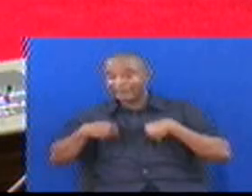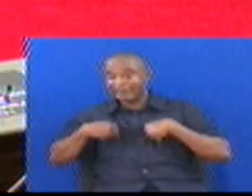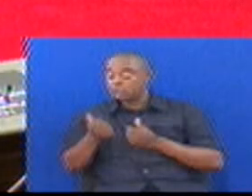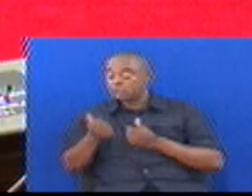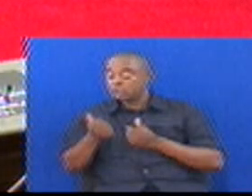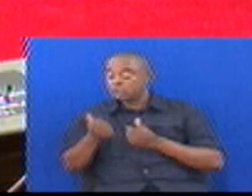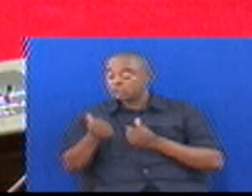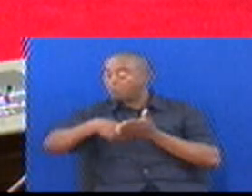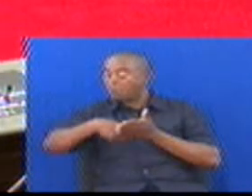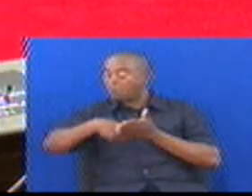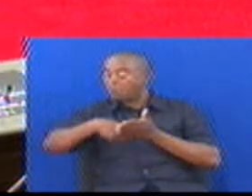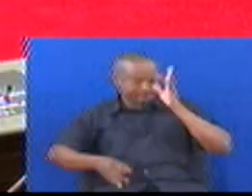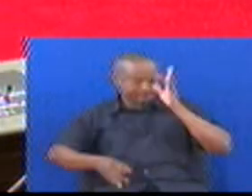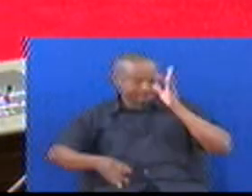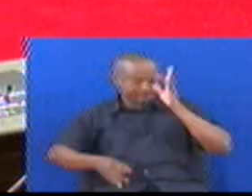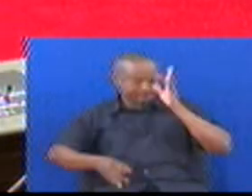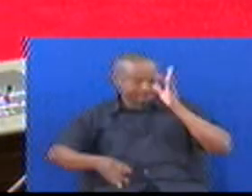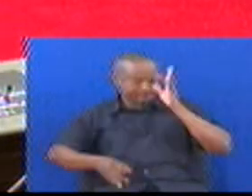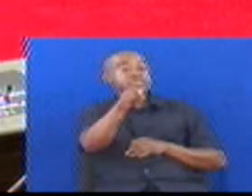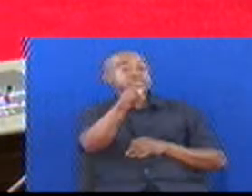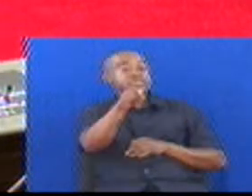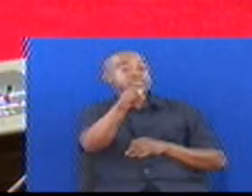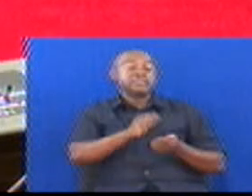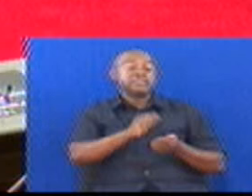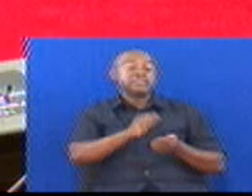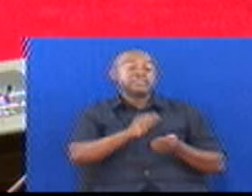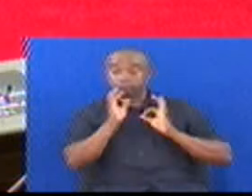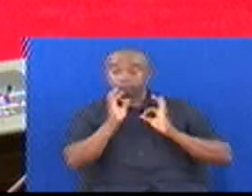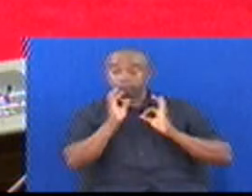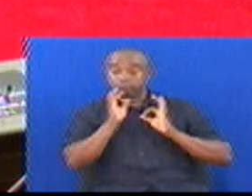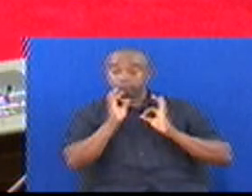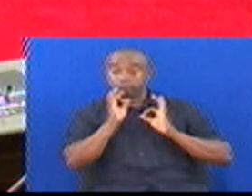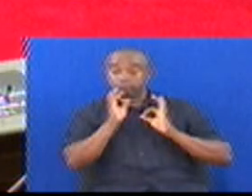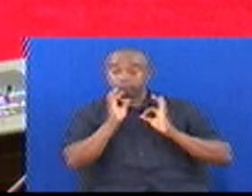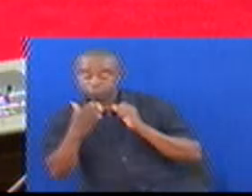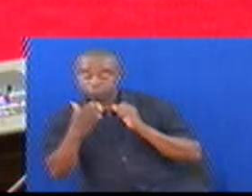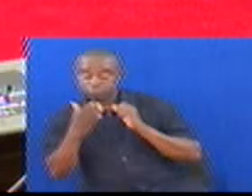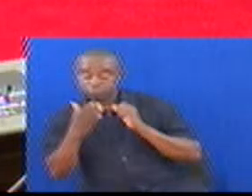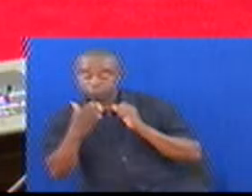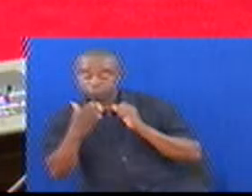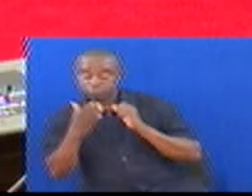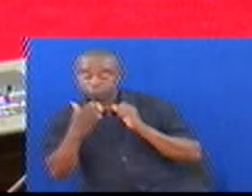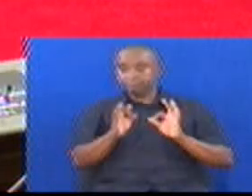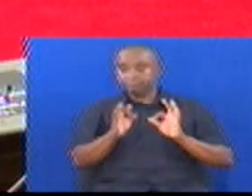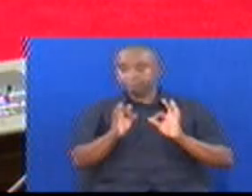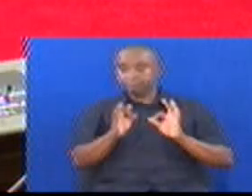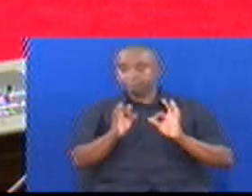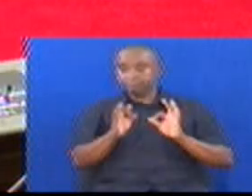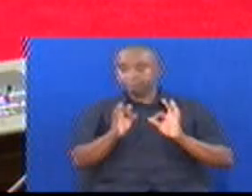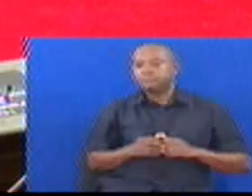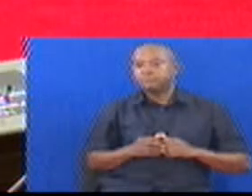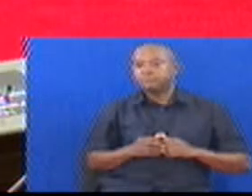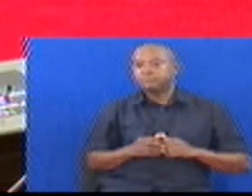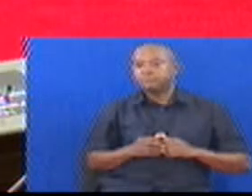kodi stahiki, jambo ambalo limepelekea kupatikana kwa mafanikio haya kwa